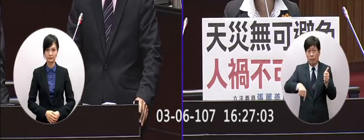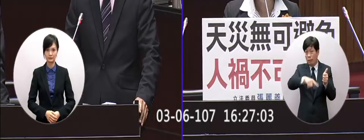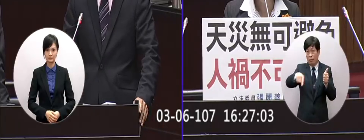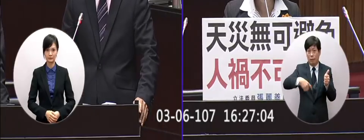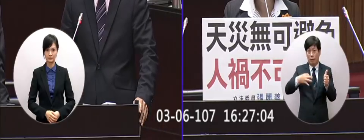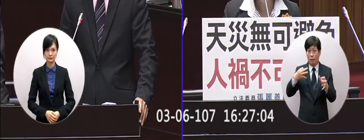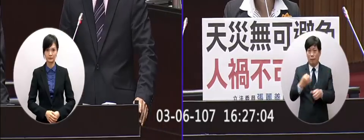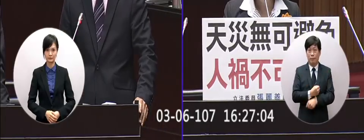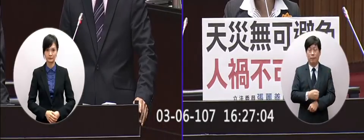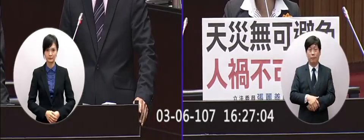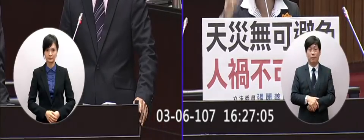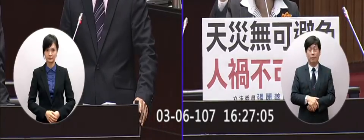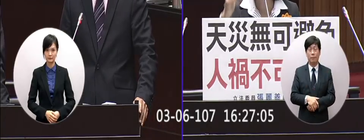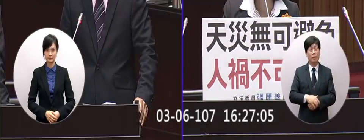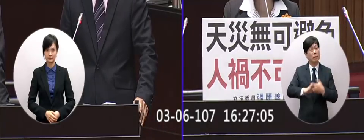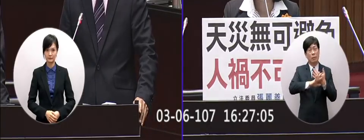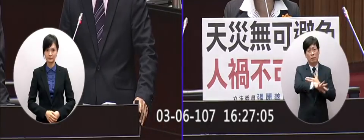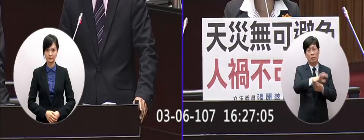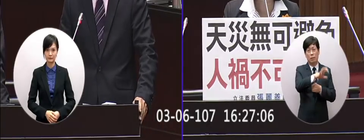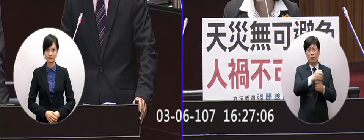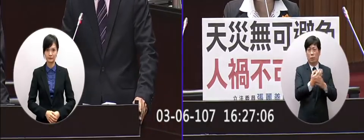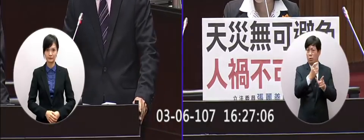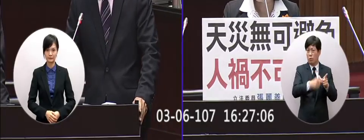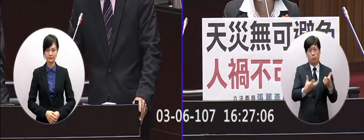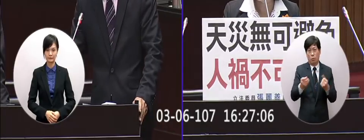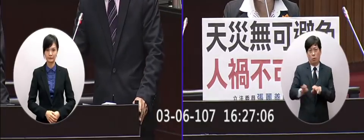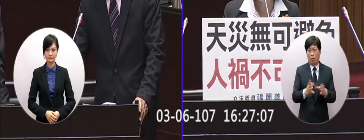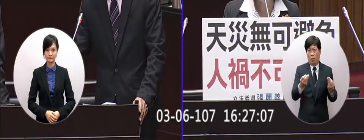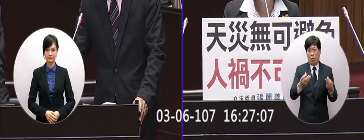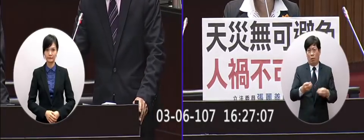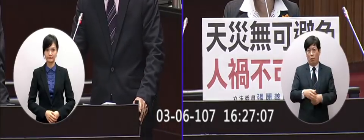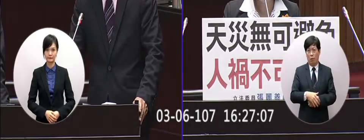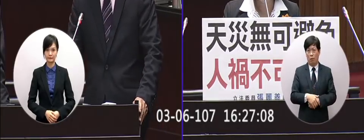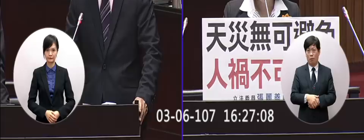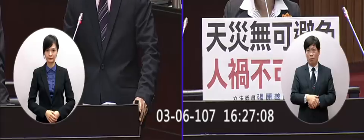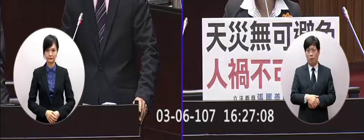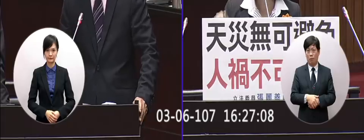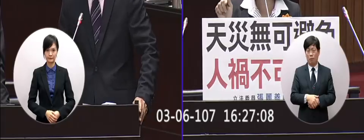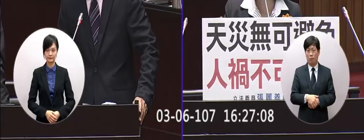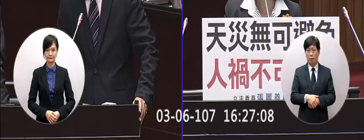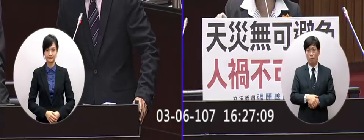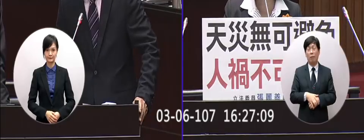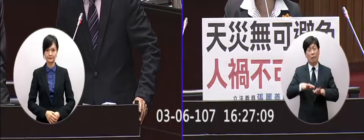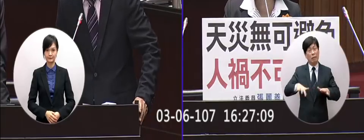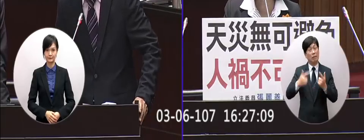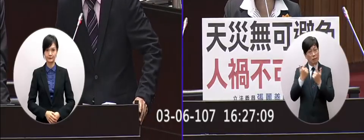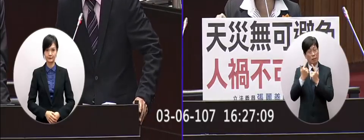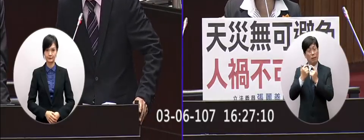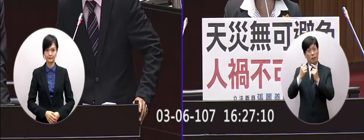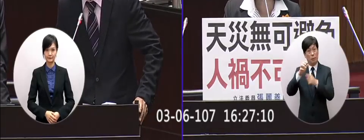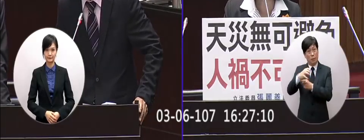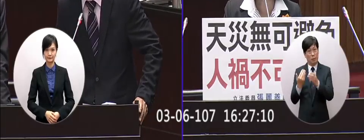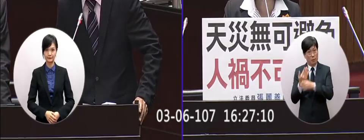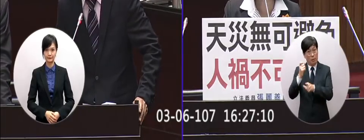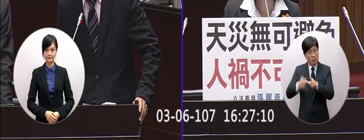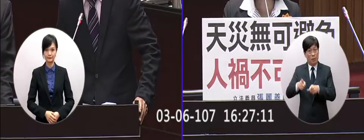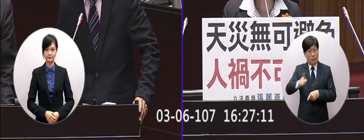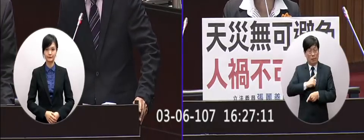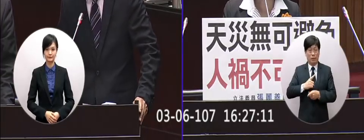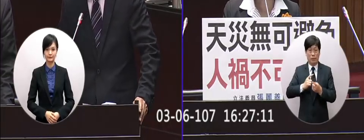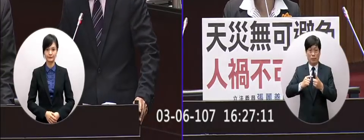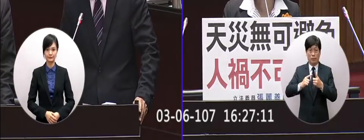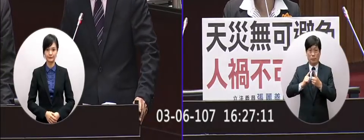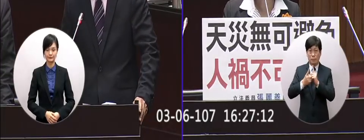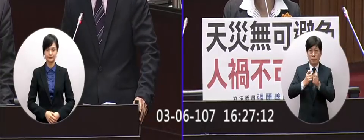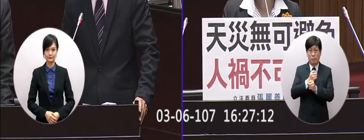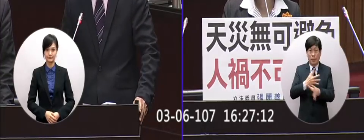失，其他农产公司没有像这样修改。现在台北农产公司是因为人为的因